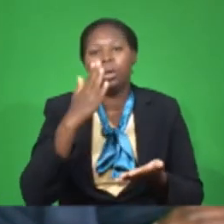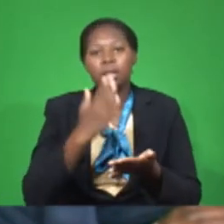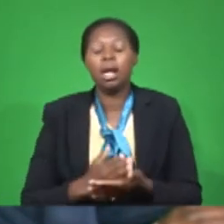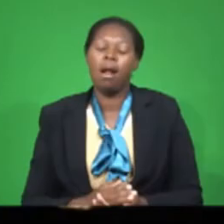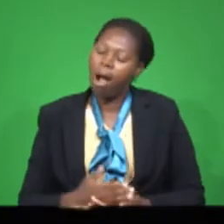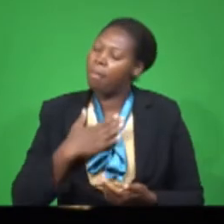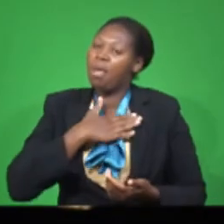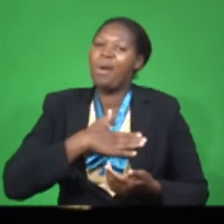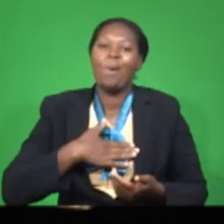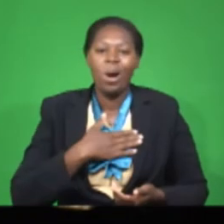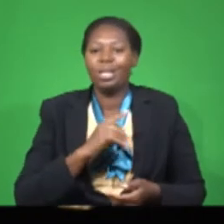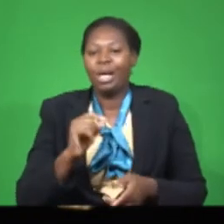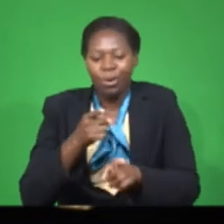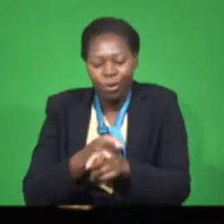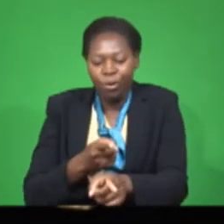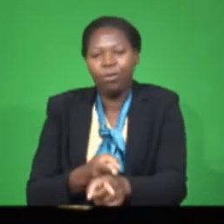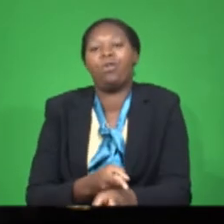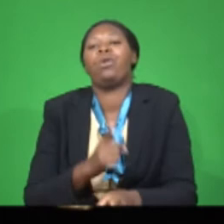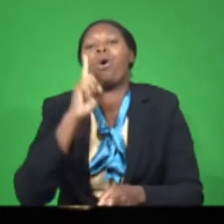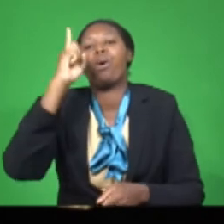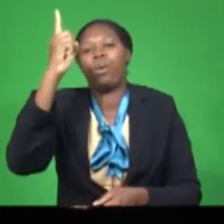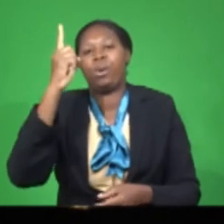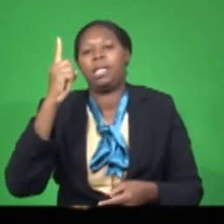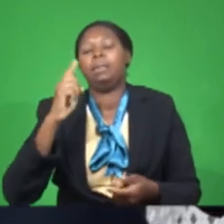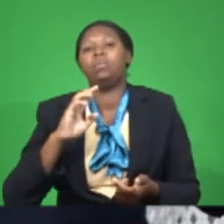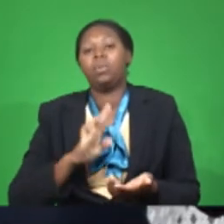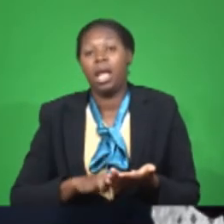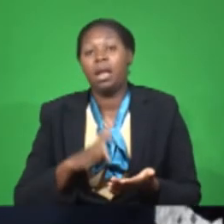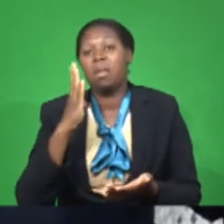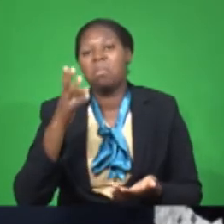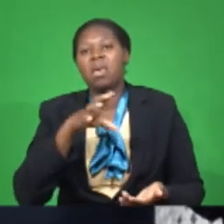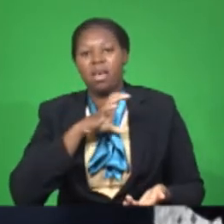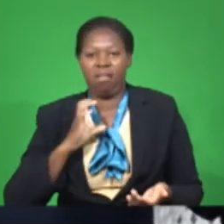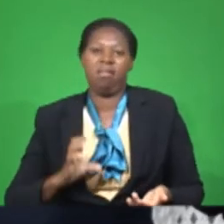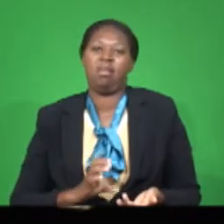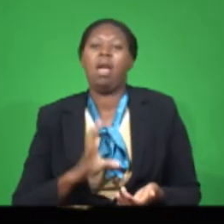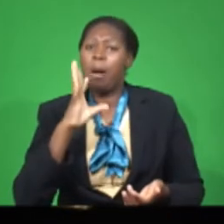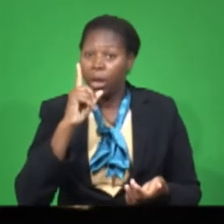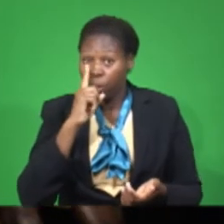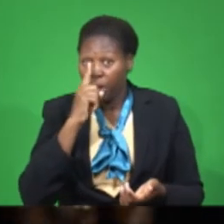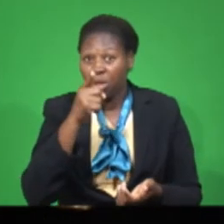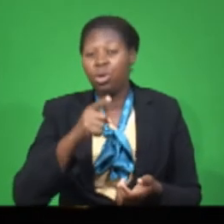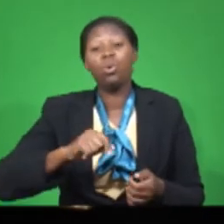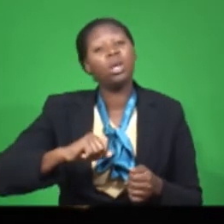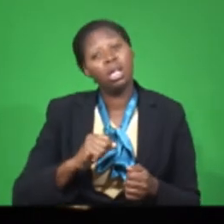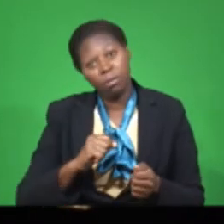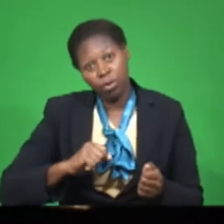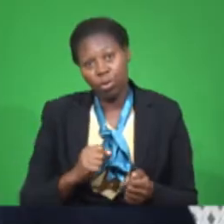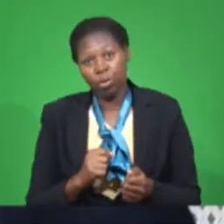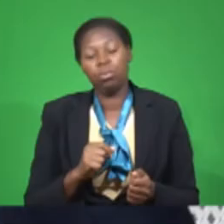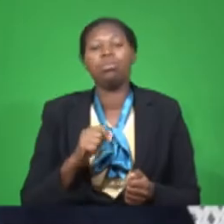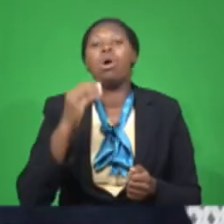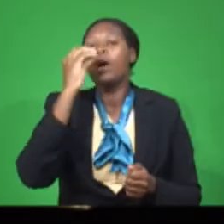Chikomborero. But kunzi ukange watenda. But pari kunzi manje anenge aramba anzi kutsamwa kudii. Hasha dzamwari dzinoona pamusoro